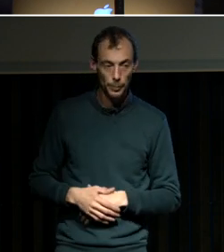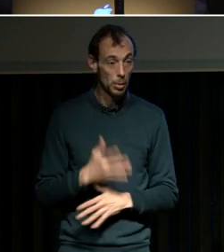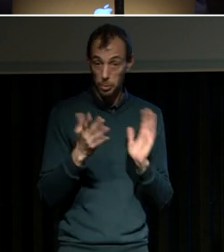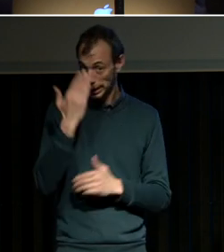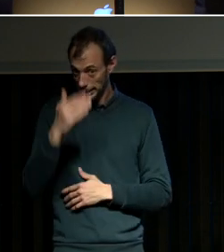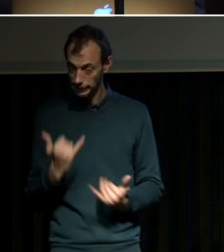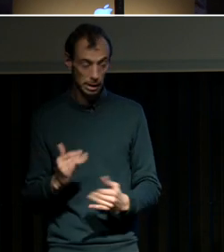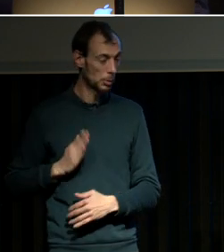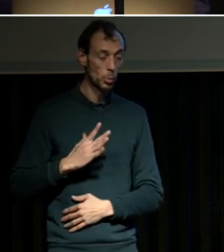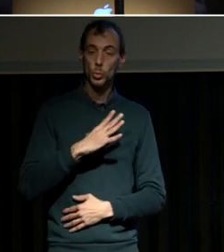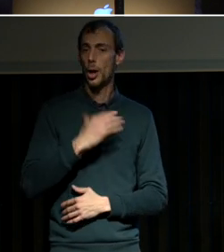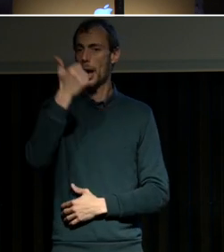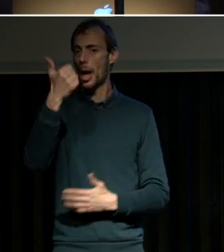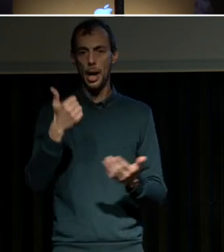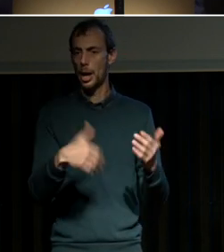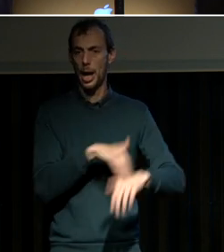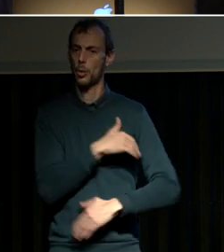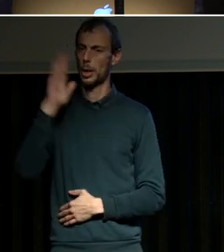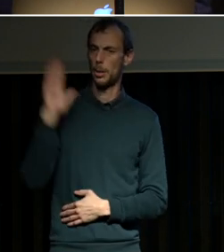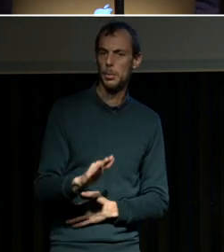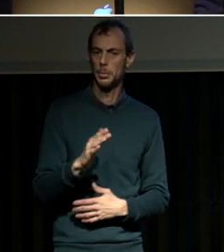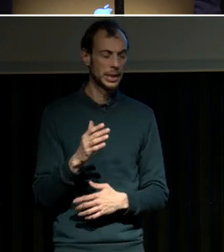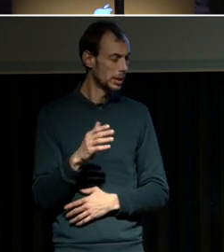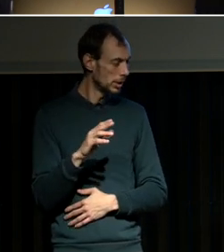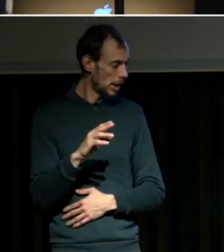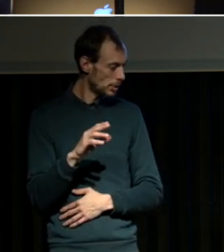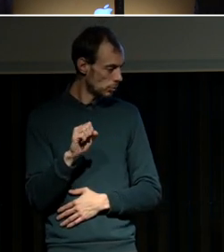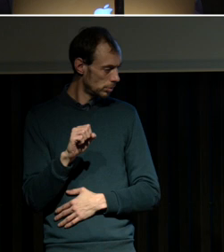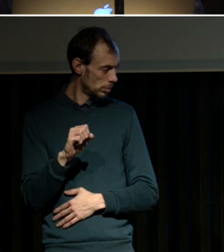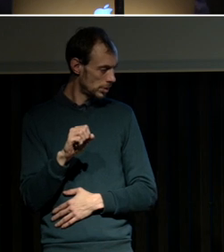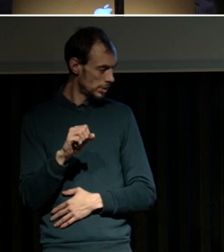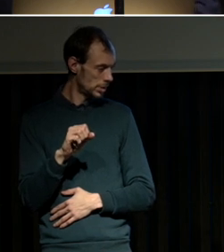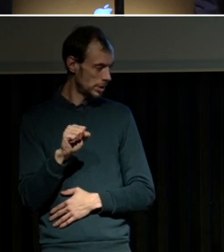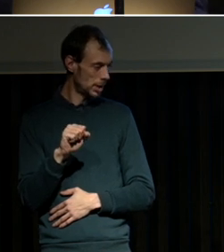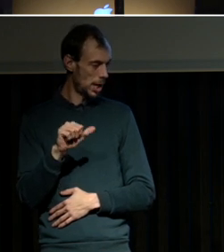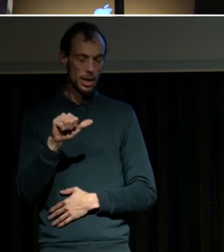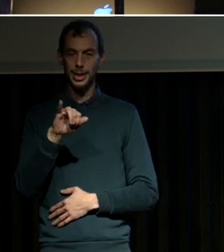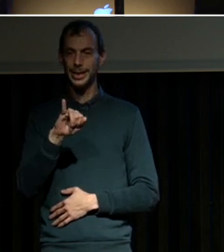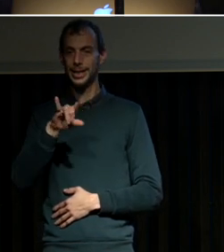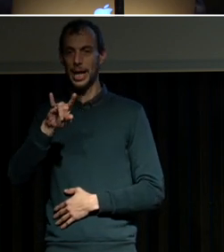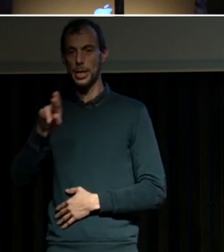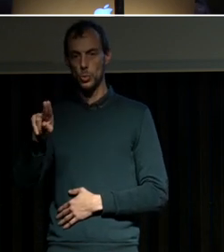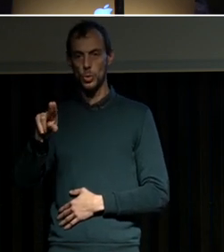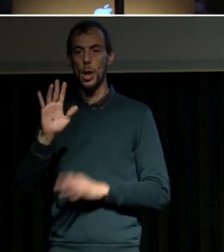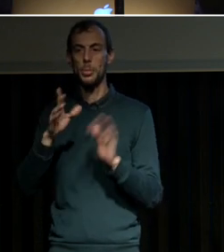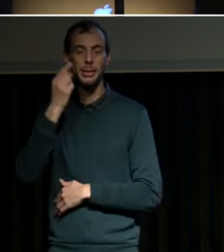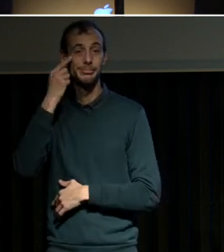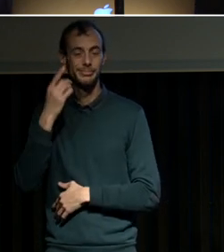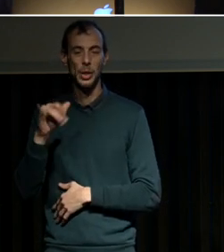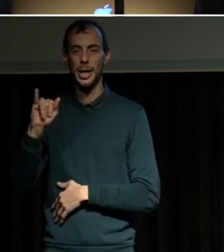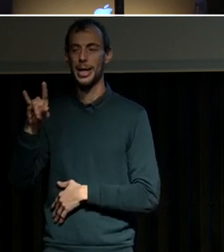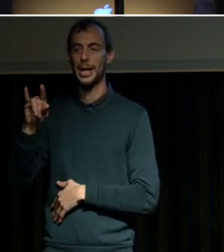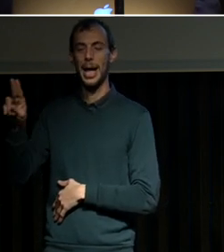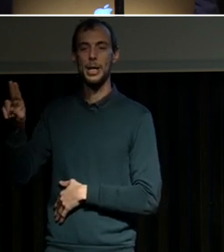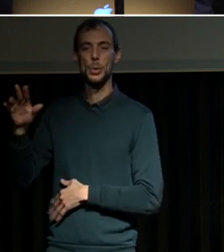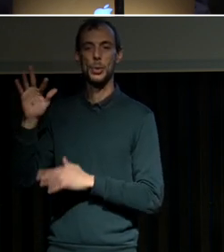Lyric. Alors, c'est vrai que l'IHU, maintenant, c'est un peu connoté parce qu'il y a l'IHU du professeur Raoult, bon, qui a donné une